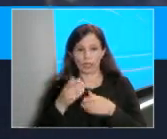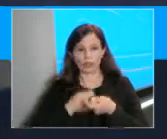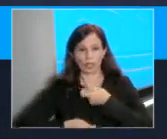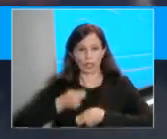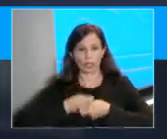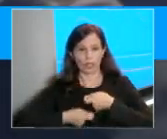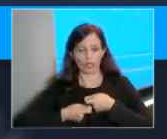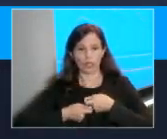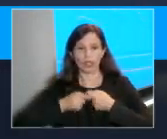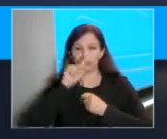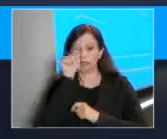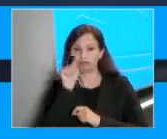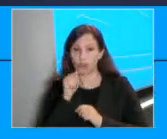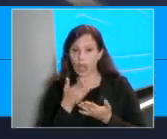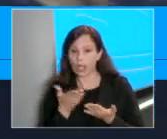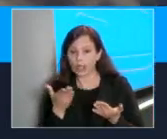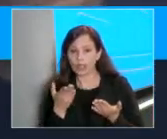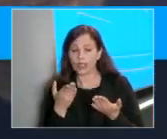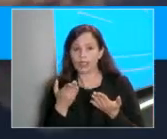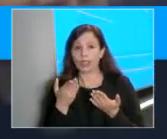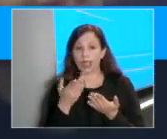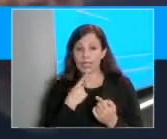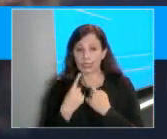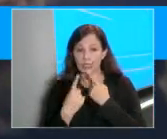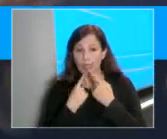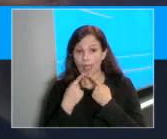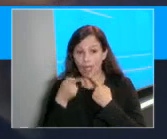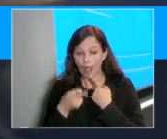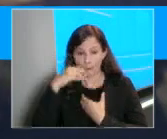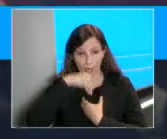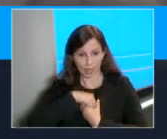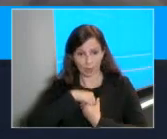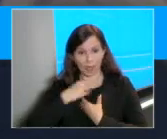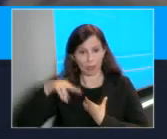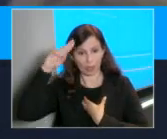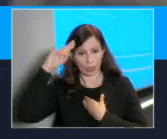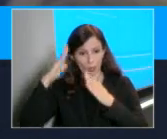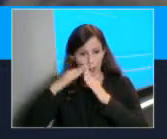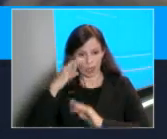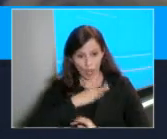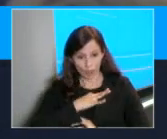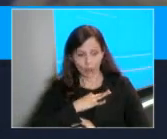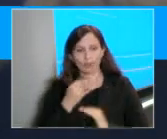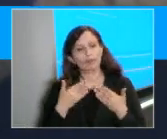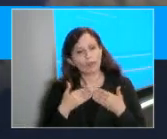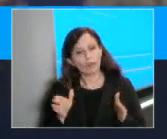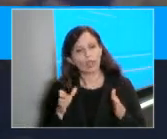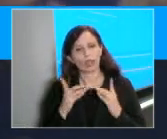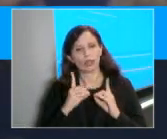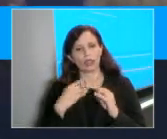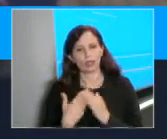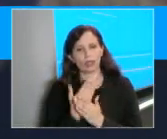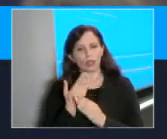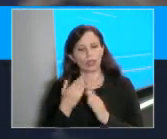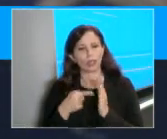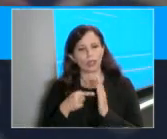כלכלי, ויכול מאוד להיות שעצם קיומו של השיח פנימה אצלנו בתוך הבית, יפתח לנו אפיקים חדשים כדי שנוכל